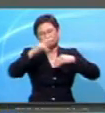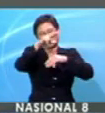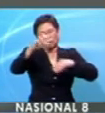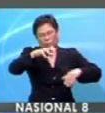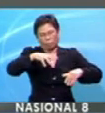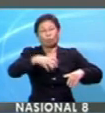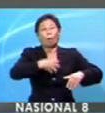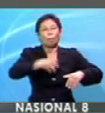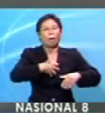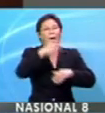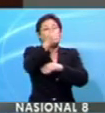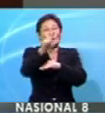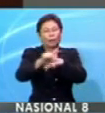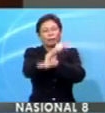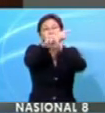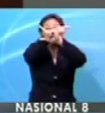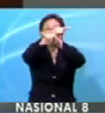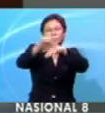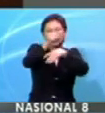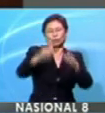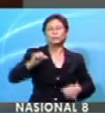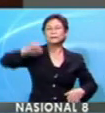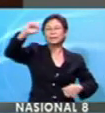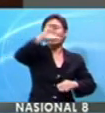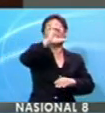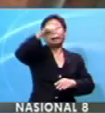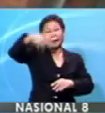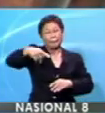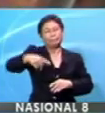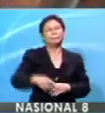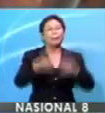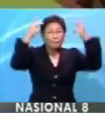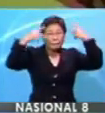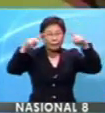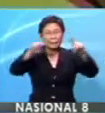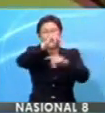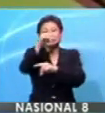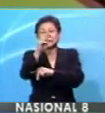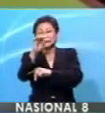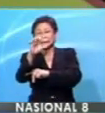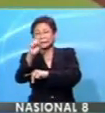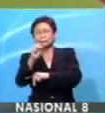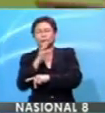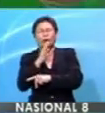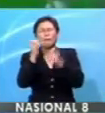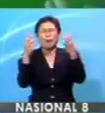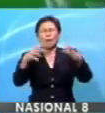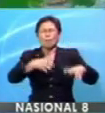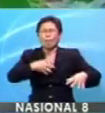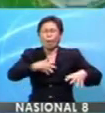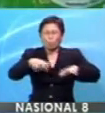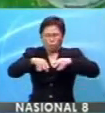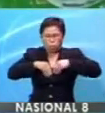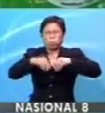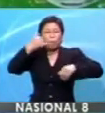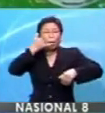diterima pertubuhan hal ehwal dan pelindung pengguna Sabah caps menurut presidennya James bagah kebanyakan aduan yang diterima menerusi